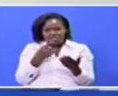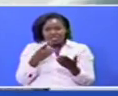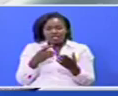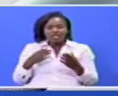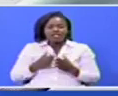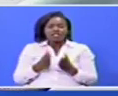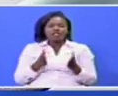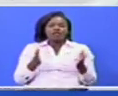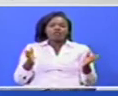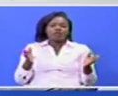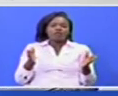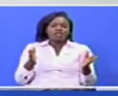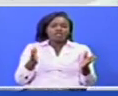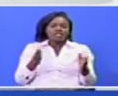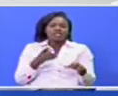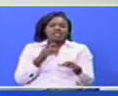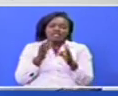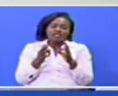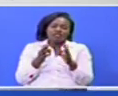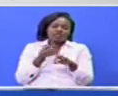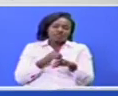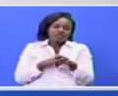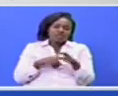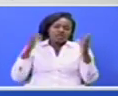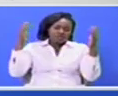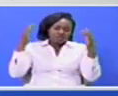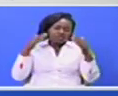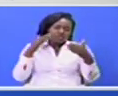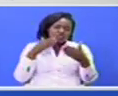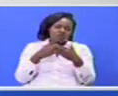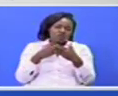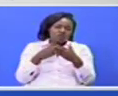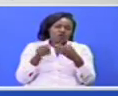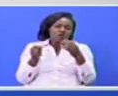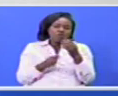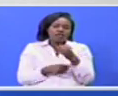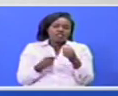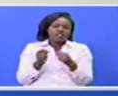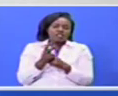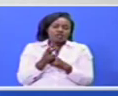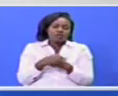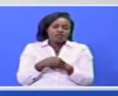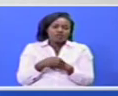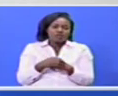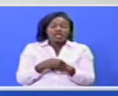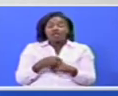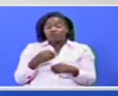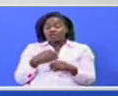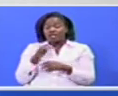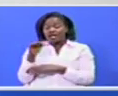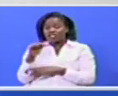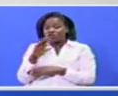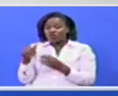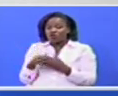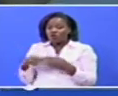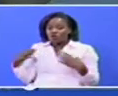anavyosema unaisha katikati ya mwezi wa Disemba hivi? Mwananchi afanye nini hivi sasa? Kitu naomba wananchi katika Kenya nzima, kila kaunti